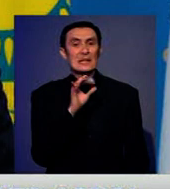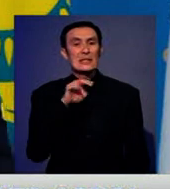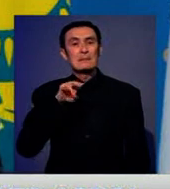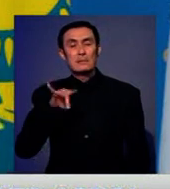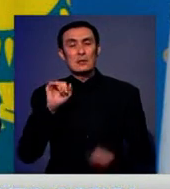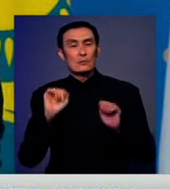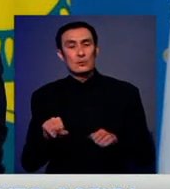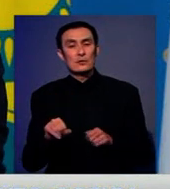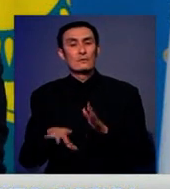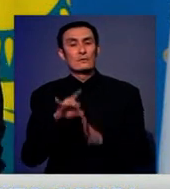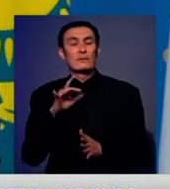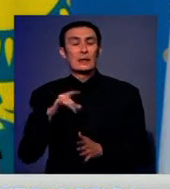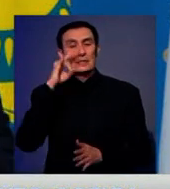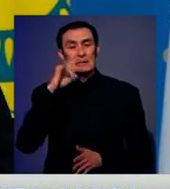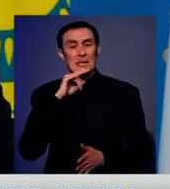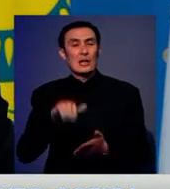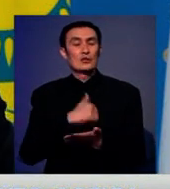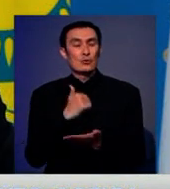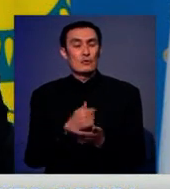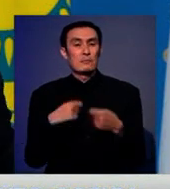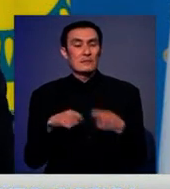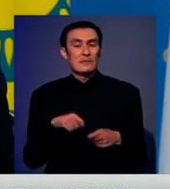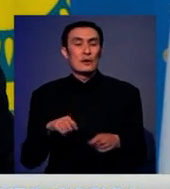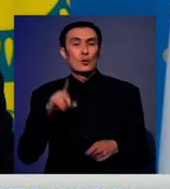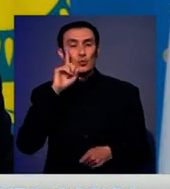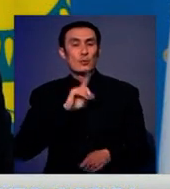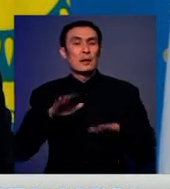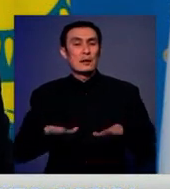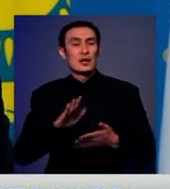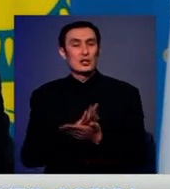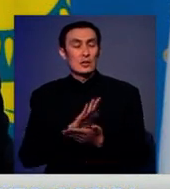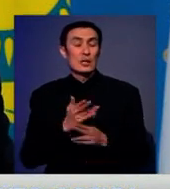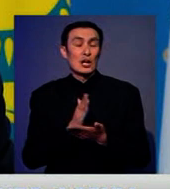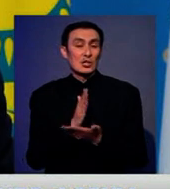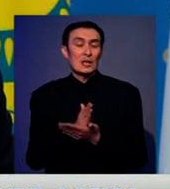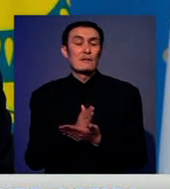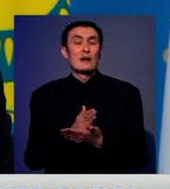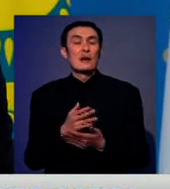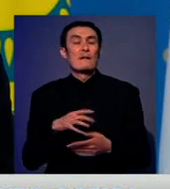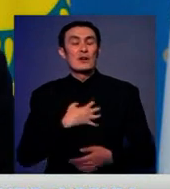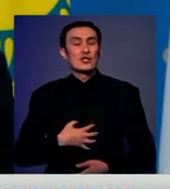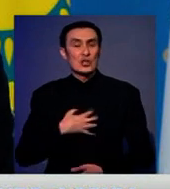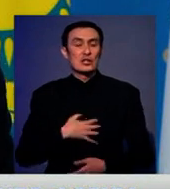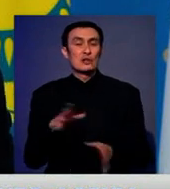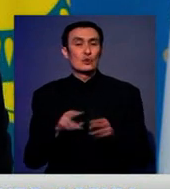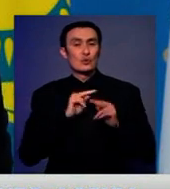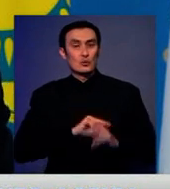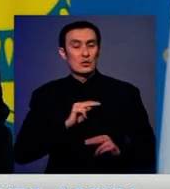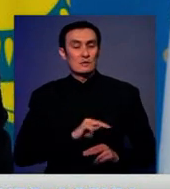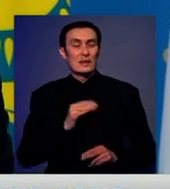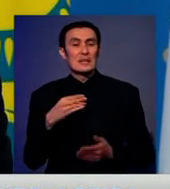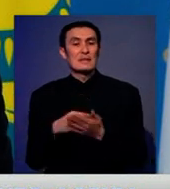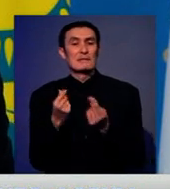найти в Казахстане бизнес-базу и использовать стратегическое местоположение страны в отношении ключевых областей нашего сотрудничества